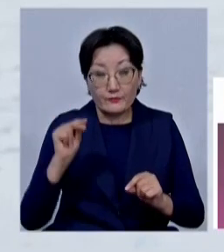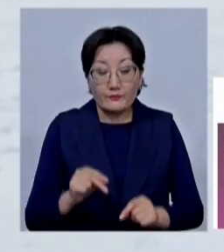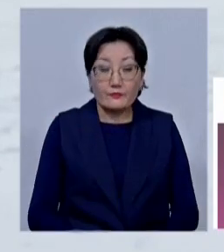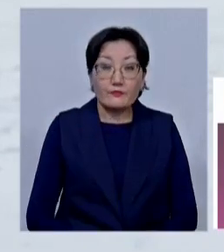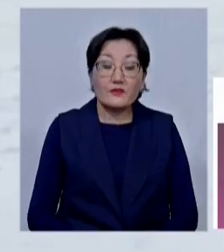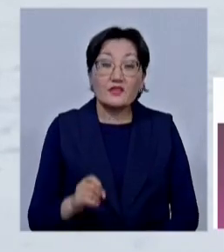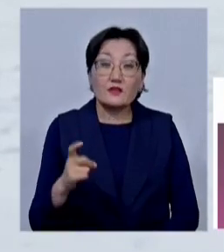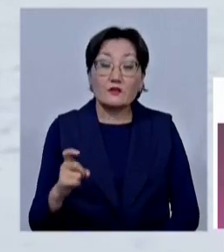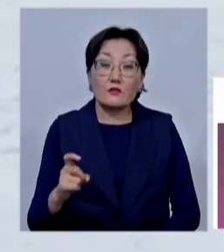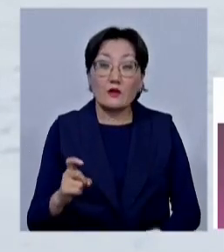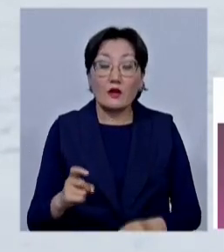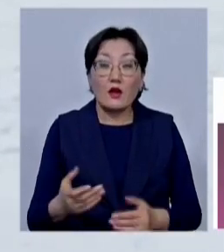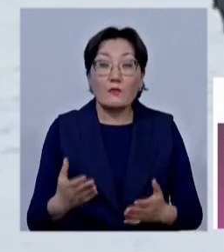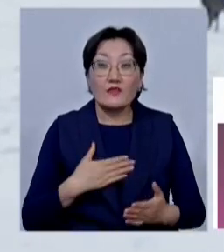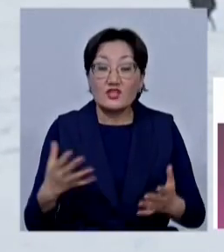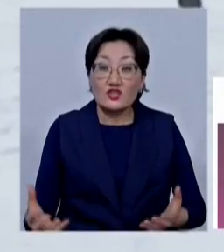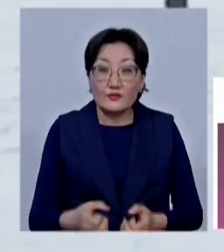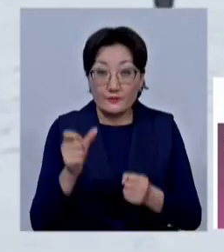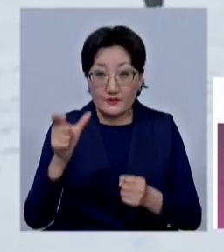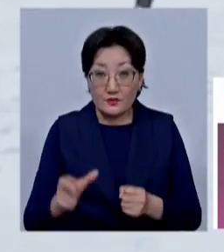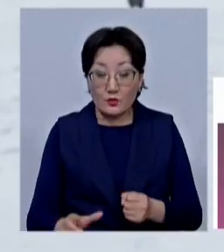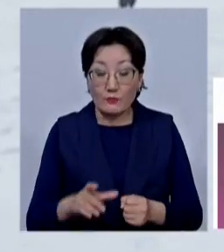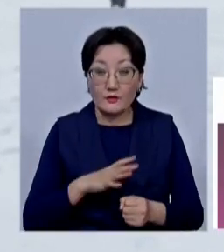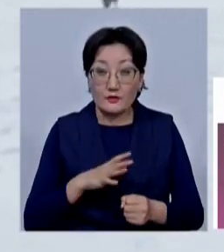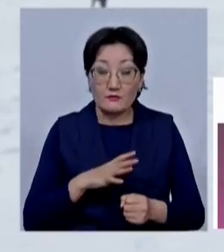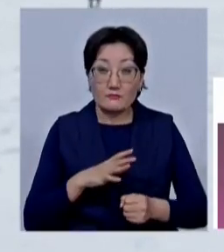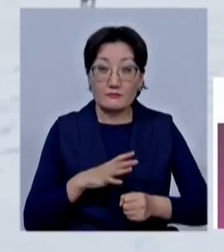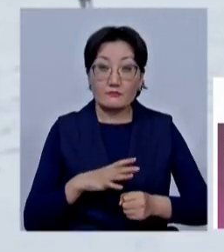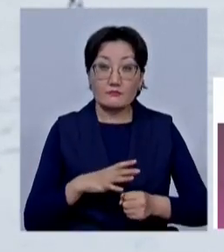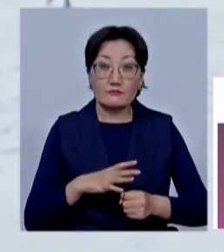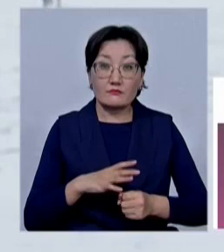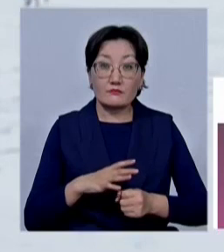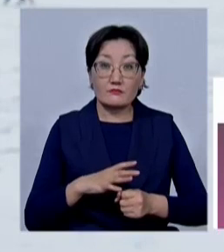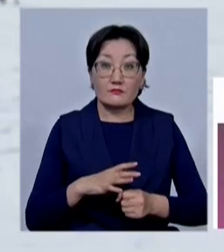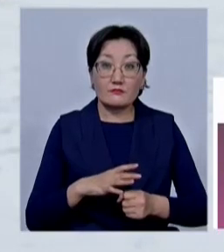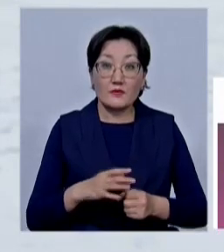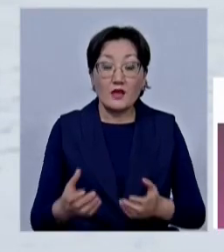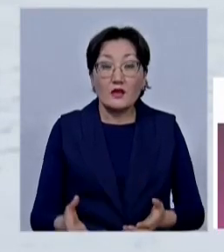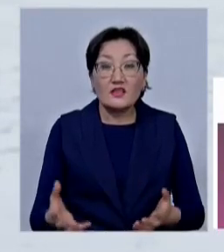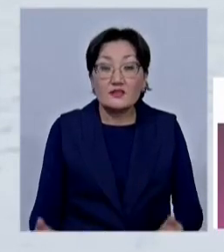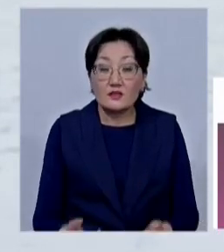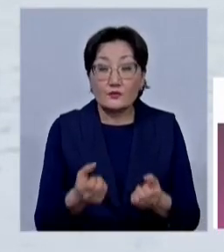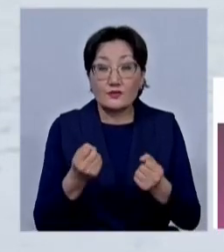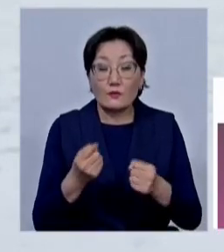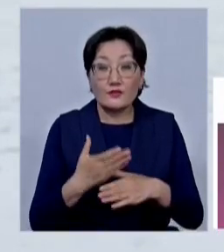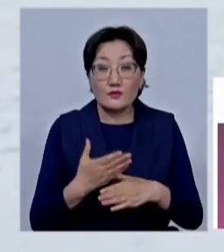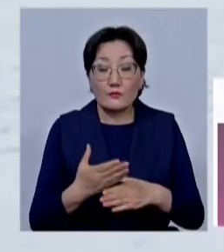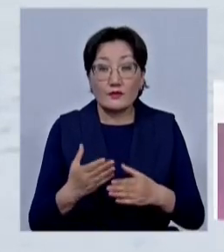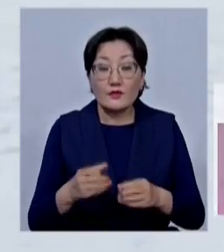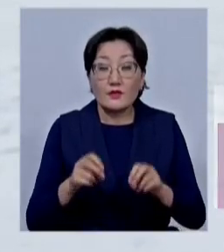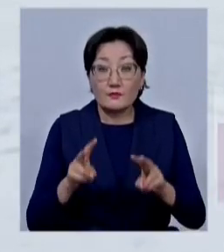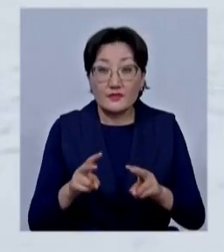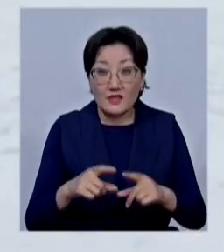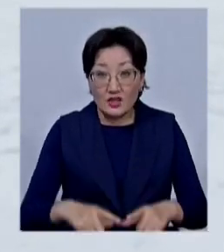два школьника. Их наш спасатель обоих, значит, достал с помощью спасательной